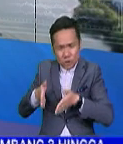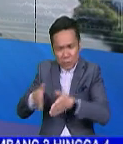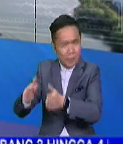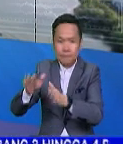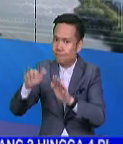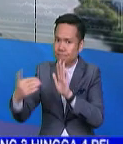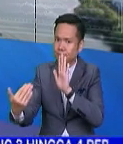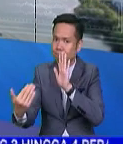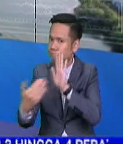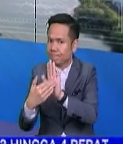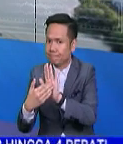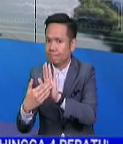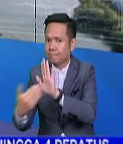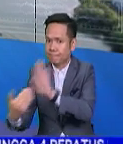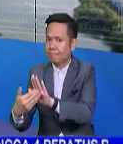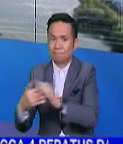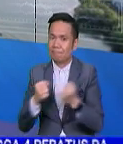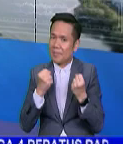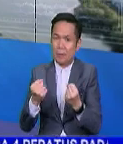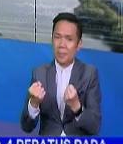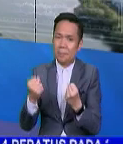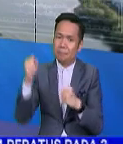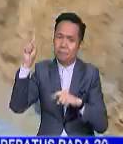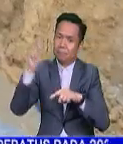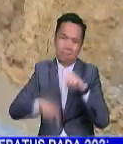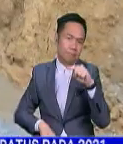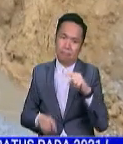dilalui sebarang kendaraan